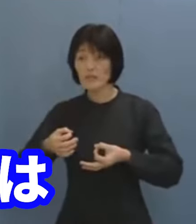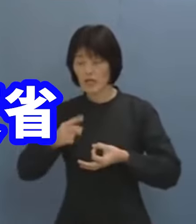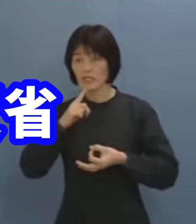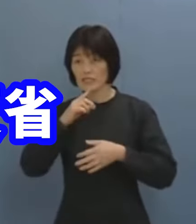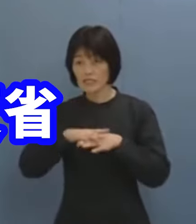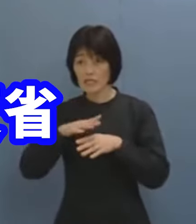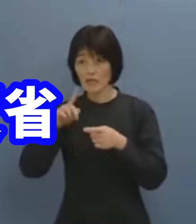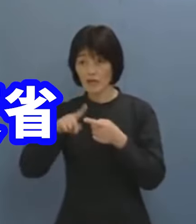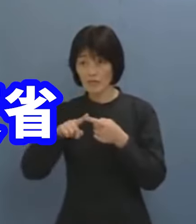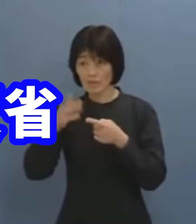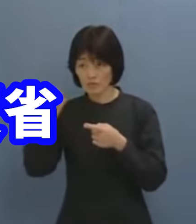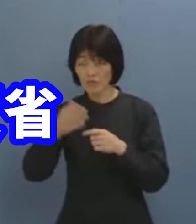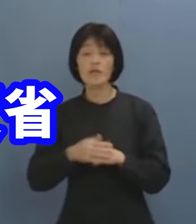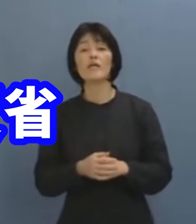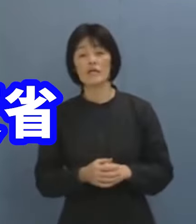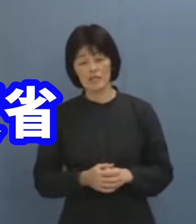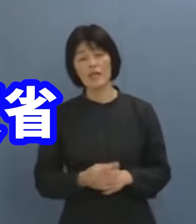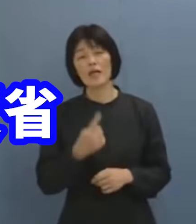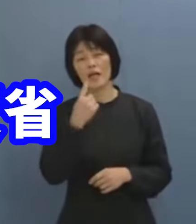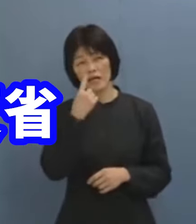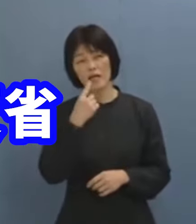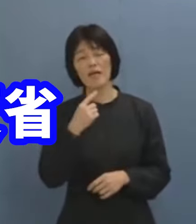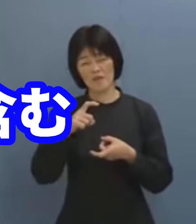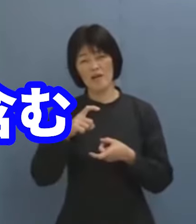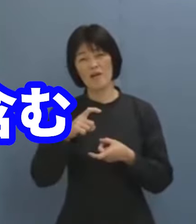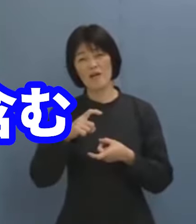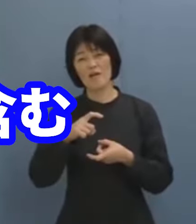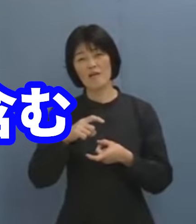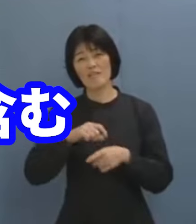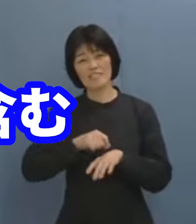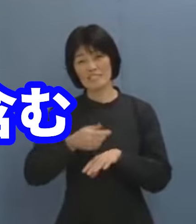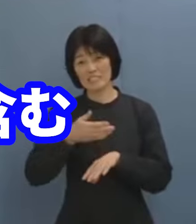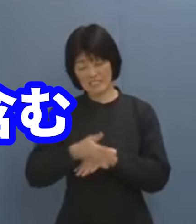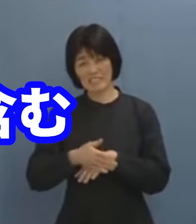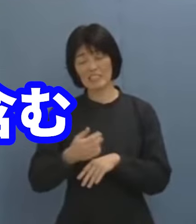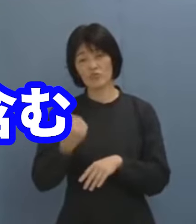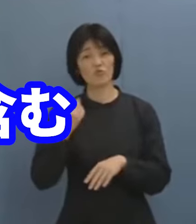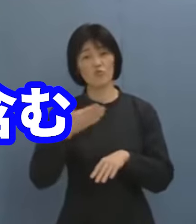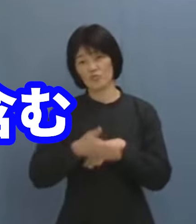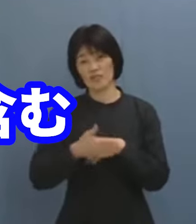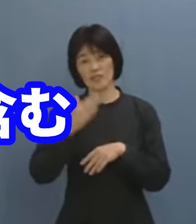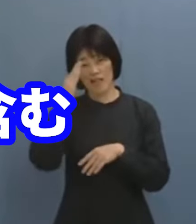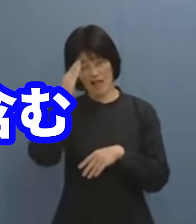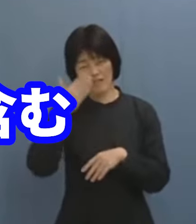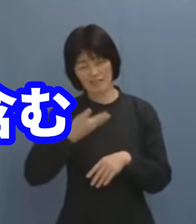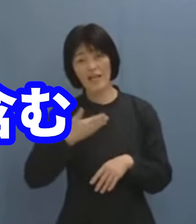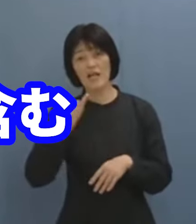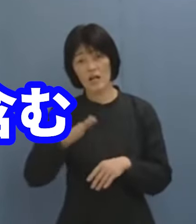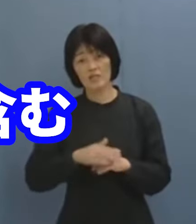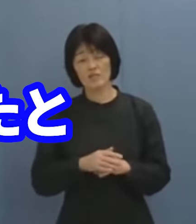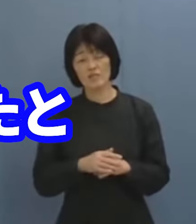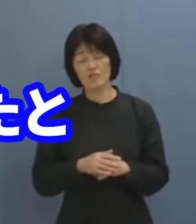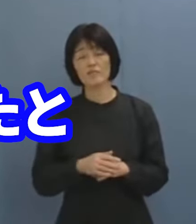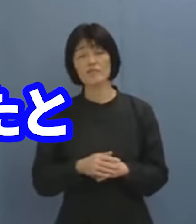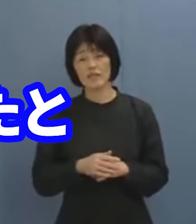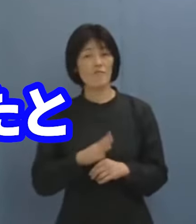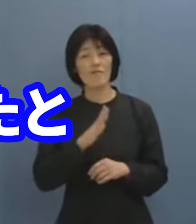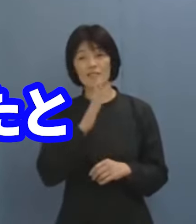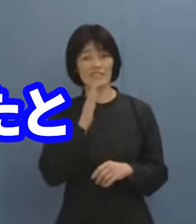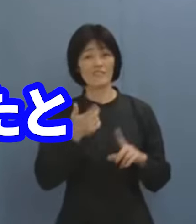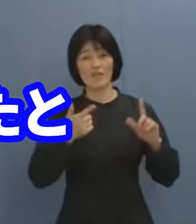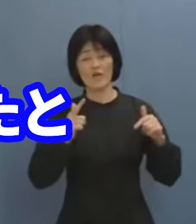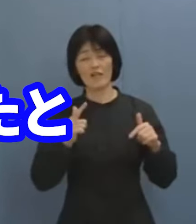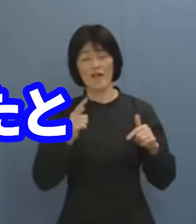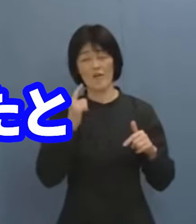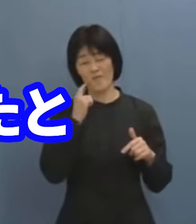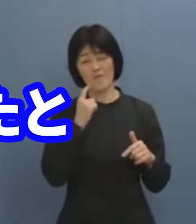体は強かったということで反省してますけども、事実でないことをまあ多々含むという意味であの表現をさせていただい